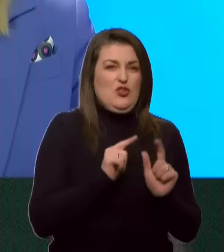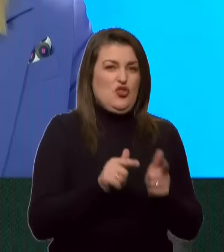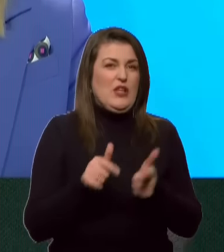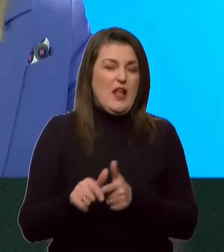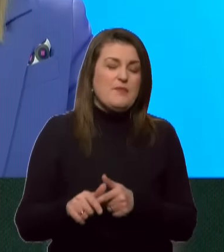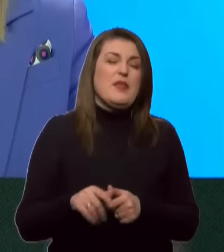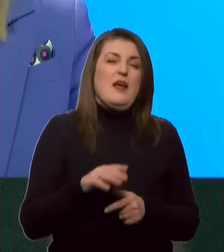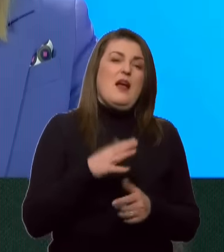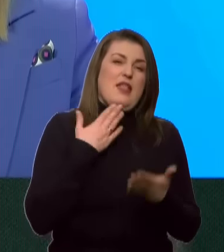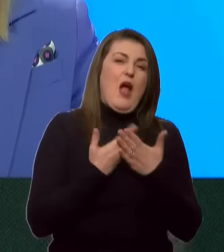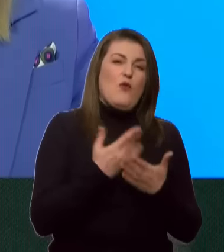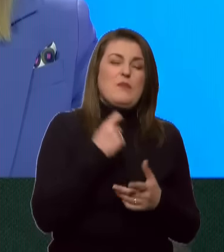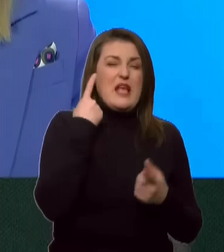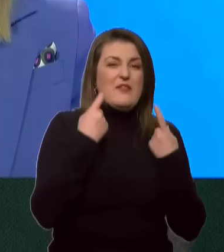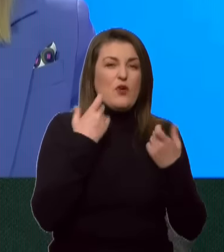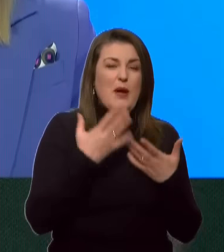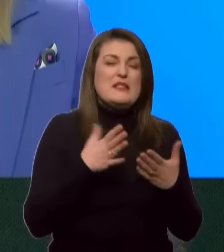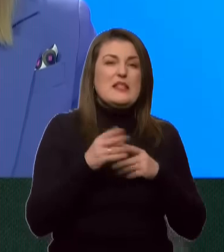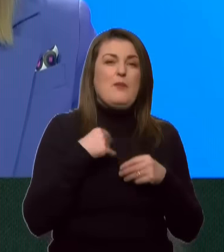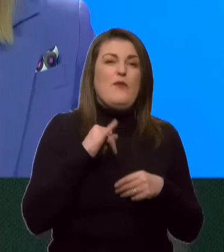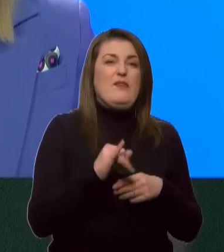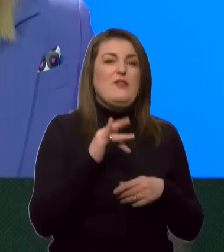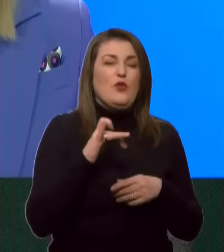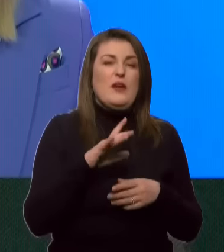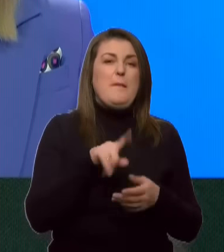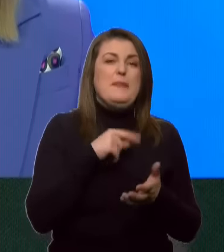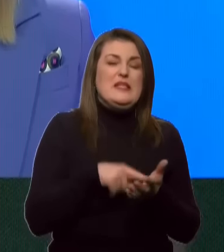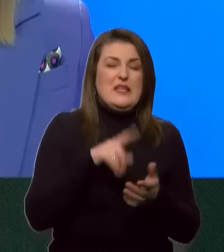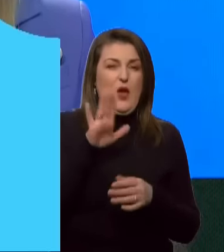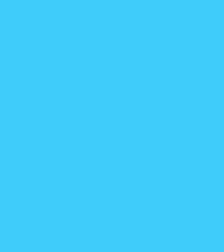Пане Іване, дякую вам за інформацію. З нами був Іван Федоров, міський голова Мелітополя.